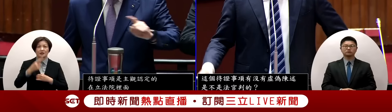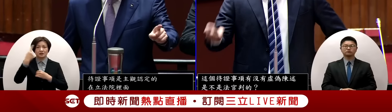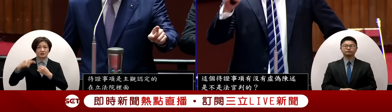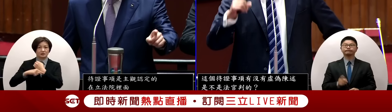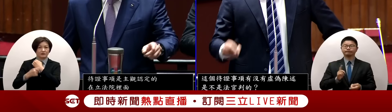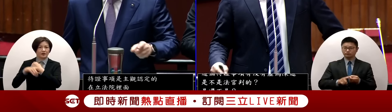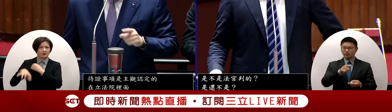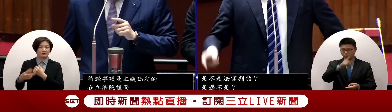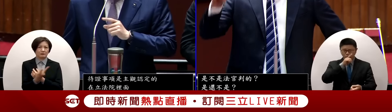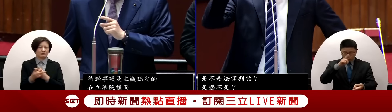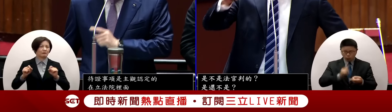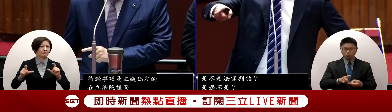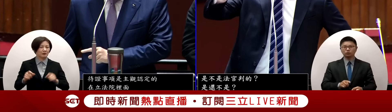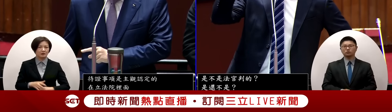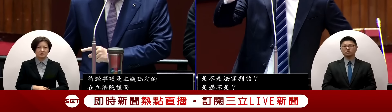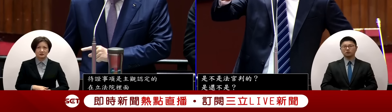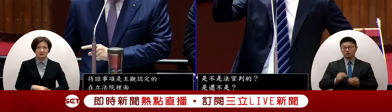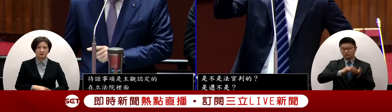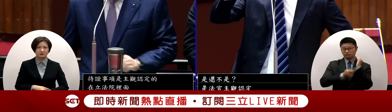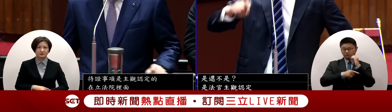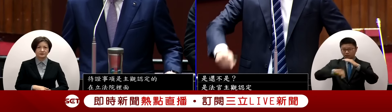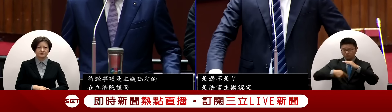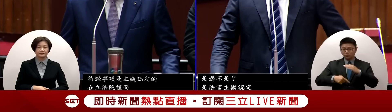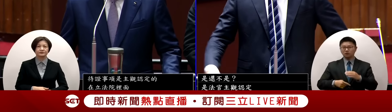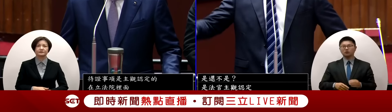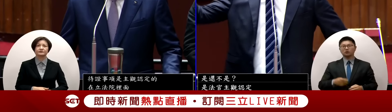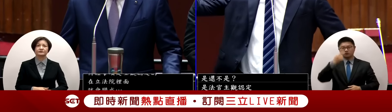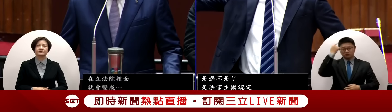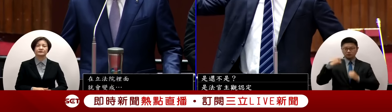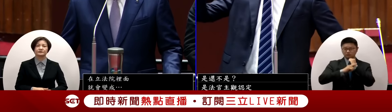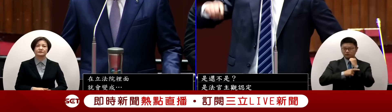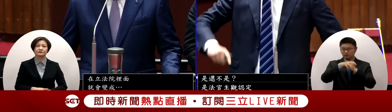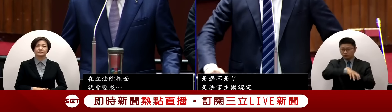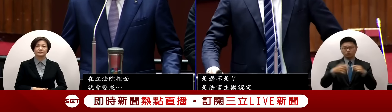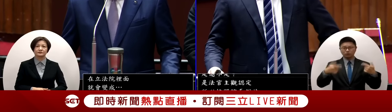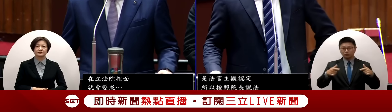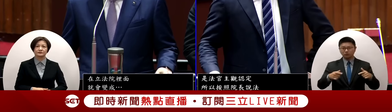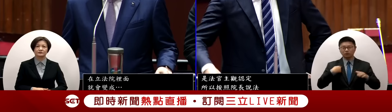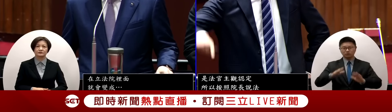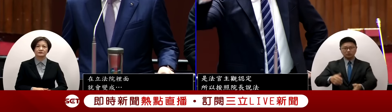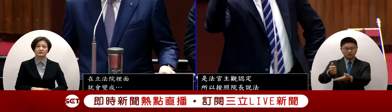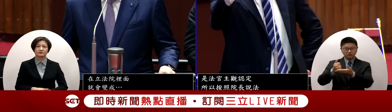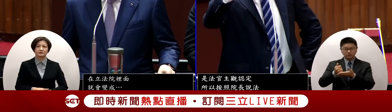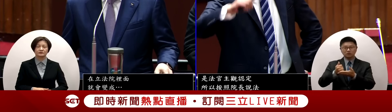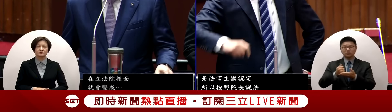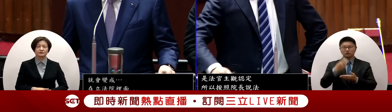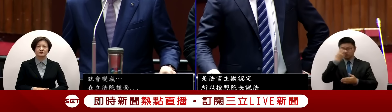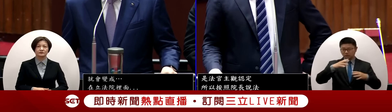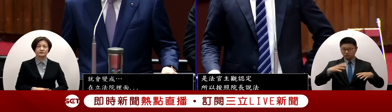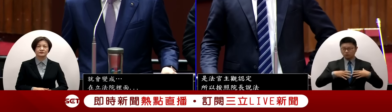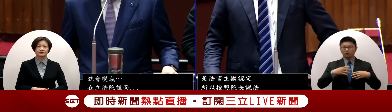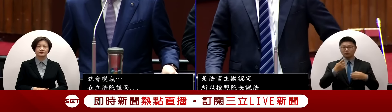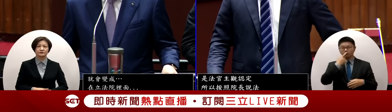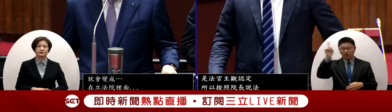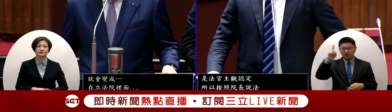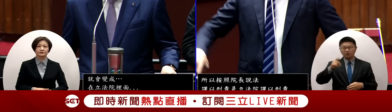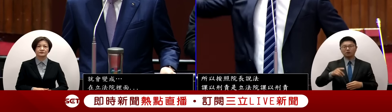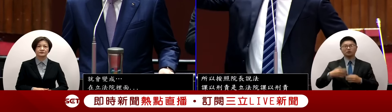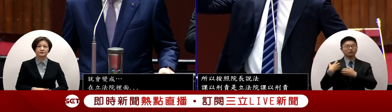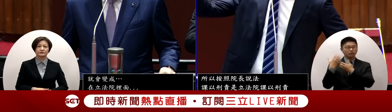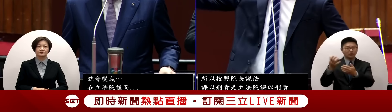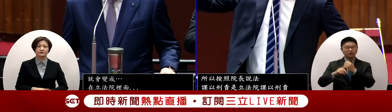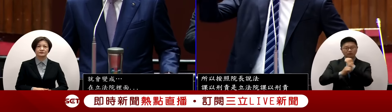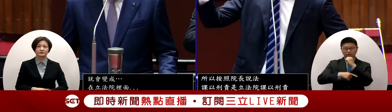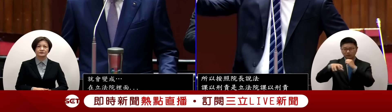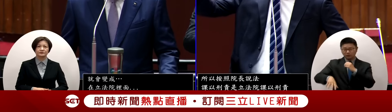能把他。 对，你说的没有错。 所以你 立法院不是司法机关，所以我们才需要检察官起诉，才需要法院判刑嘛。 但是